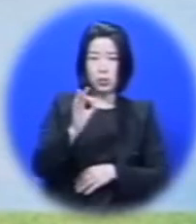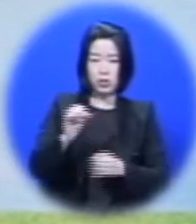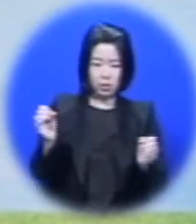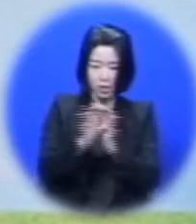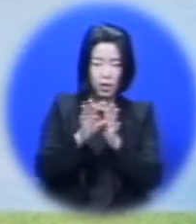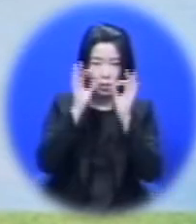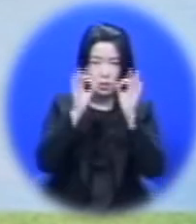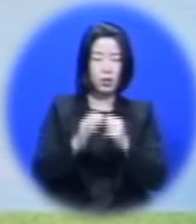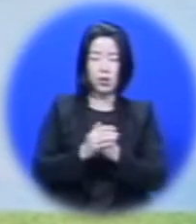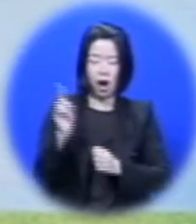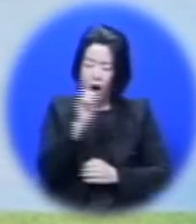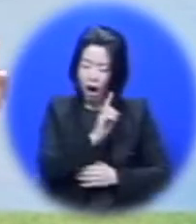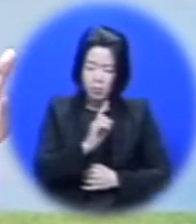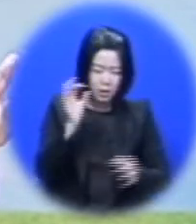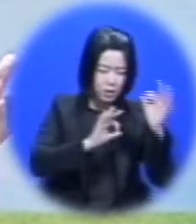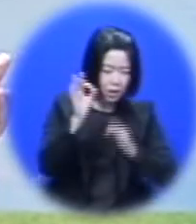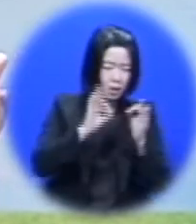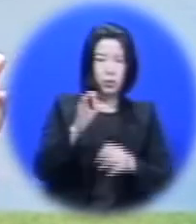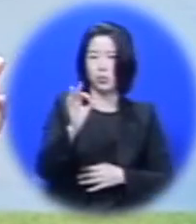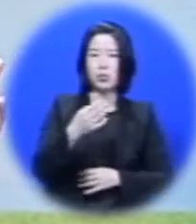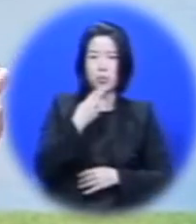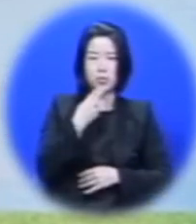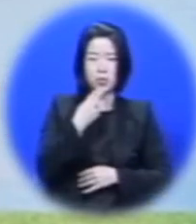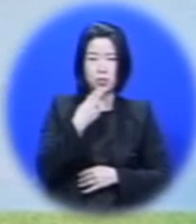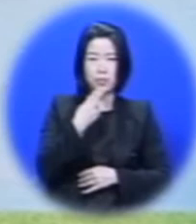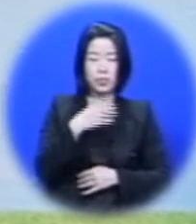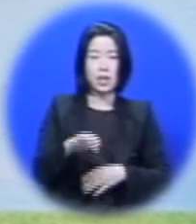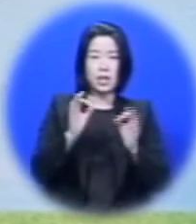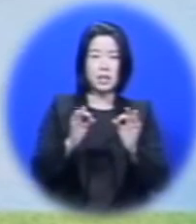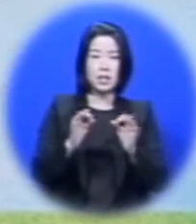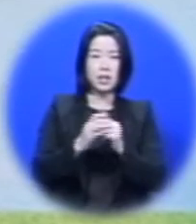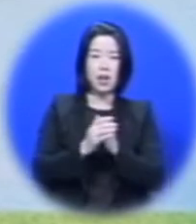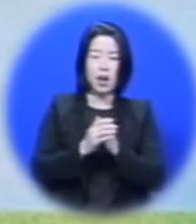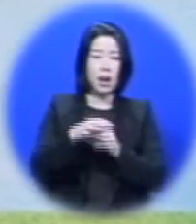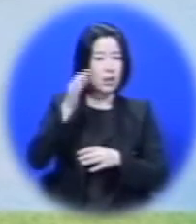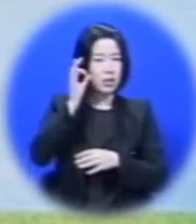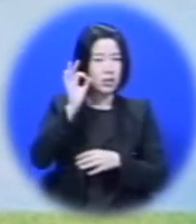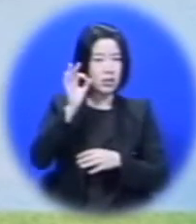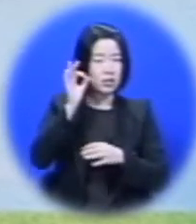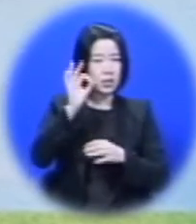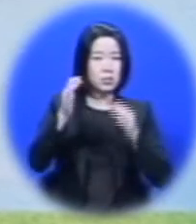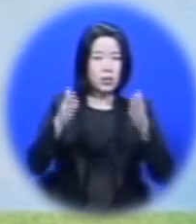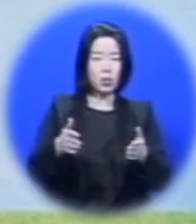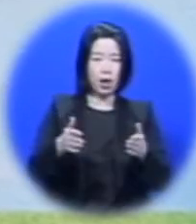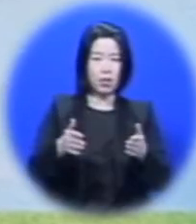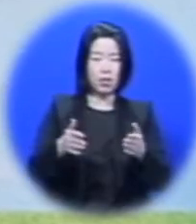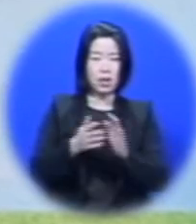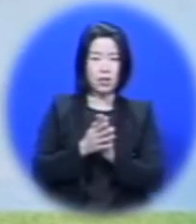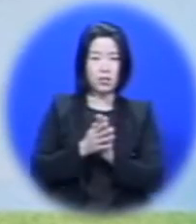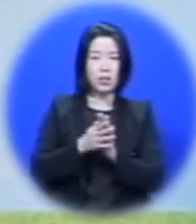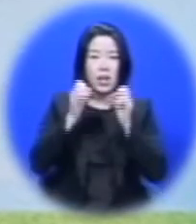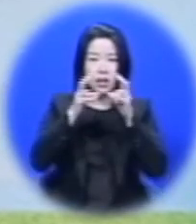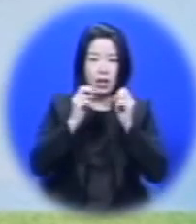겁니다. 아무리 찾아도 돈이 없어요. 아, 이제 한 열흘 동안에 단기 선교 일정을 이제